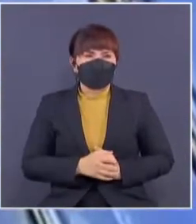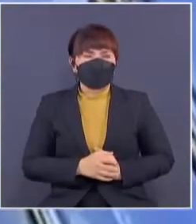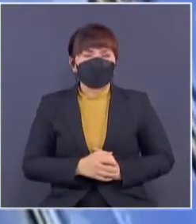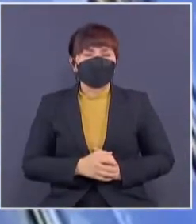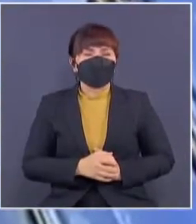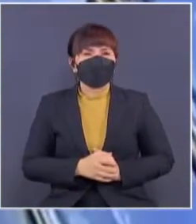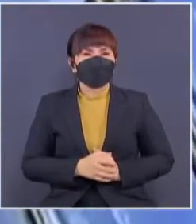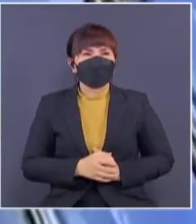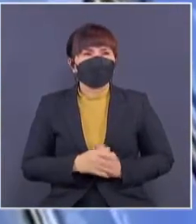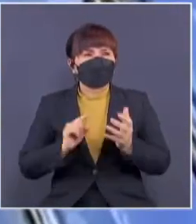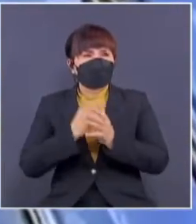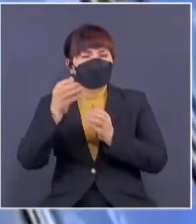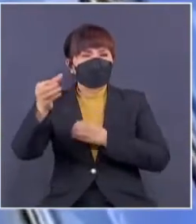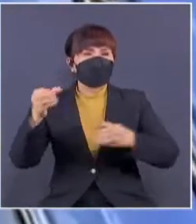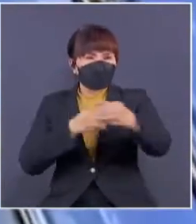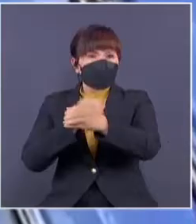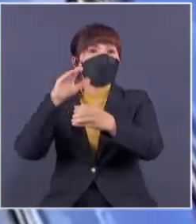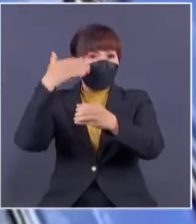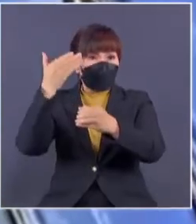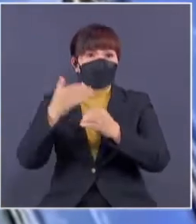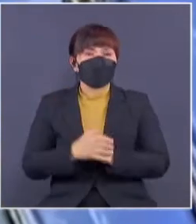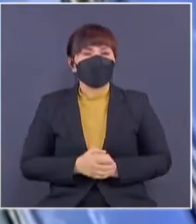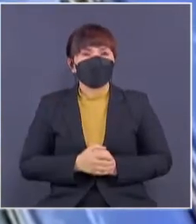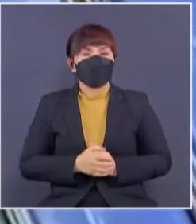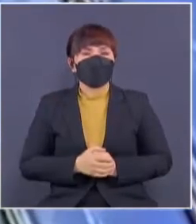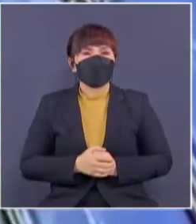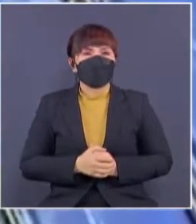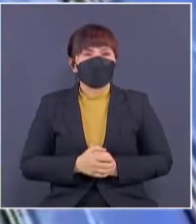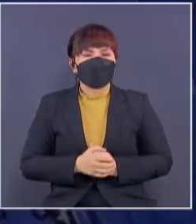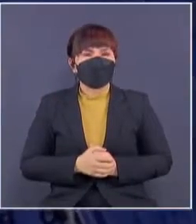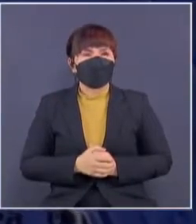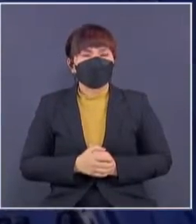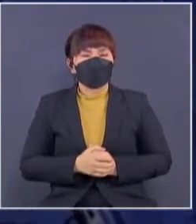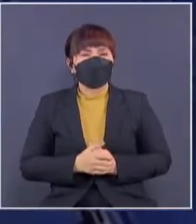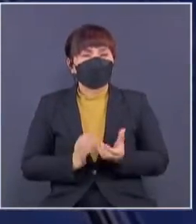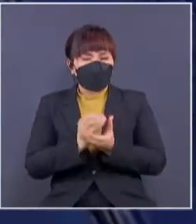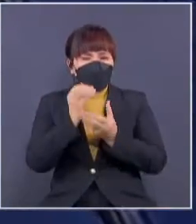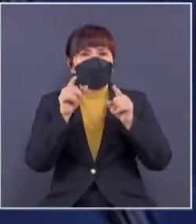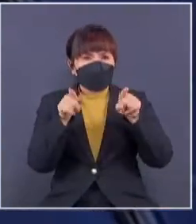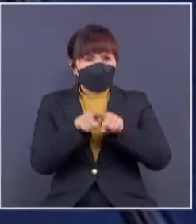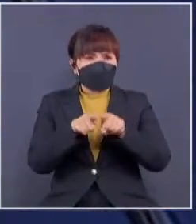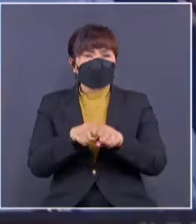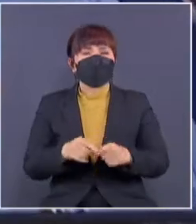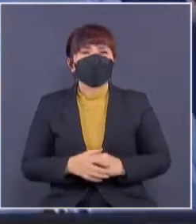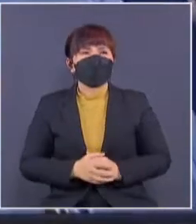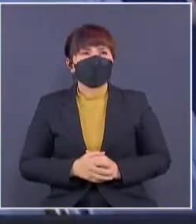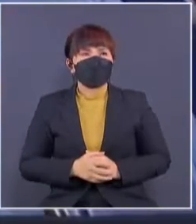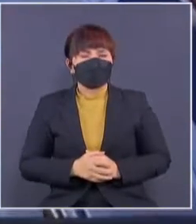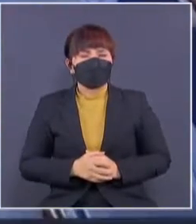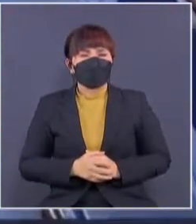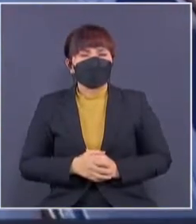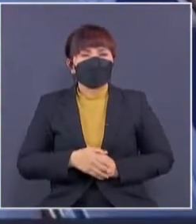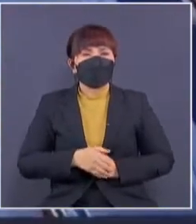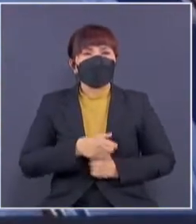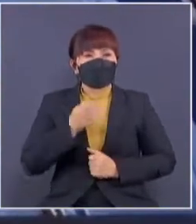ขาหยิบสลับ นะคะสลับ ก่อนใช ่ขวดเดิมไป สลับแล้วก็หยิบขวดเดิมไปแล้วขวดเนี่ยมันคล้ายกันเลยคุณผู้ชมเนี่ยนะคะจังหวะนี้โอ้โห